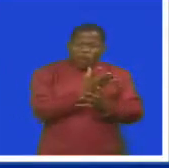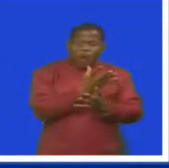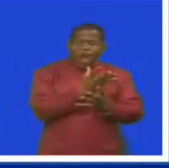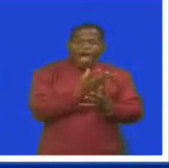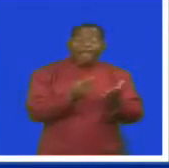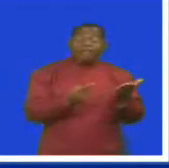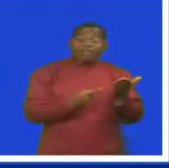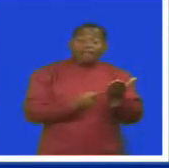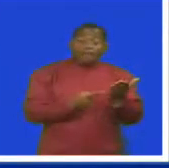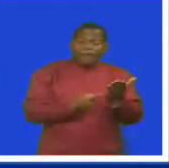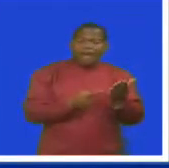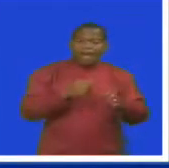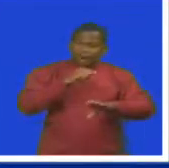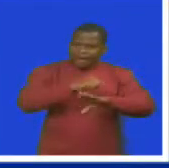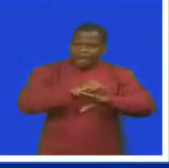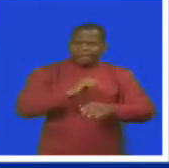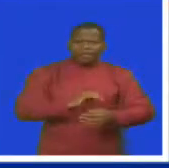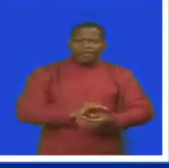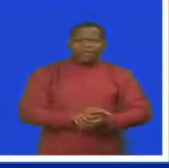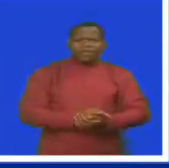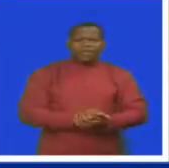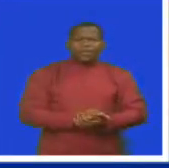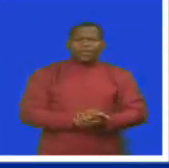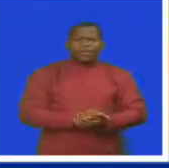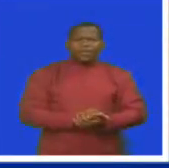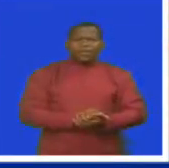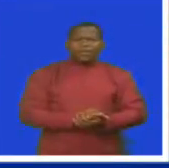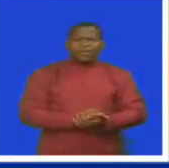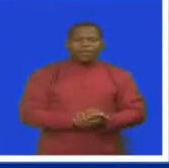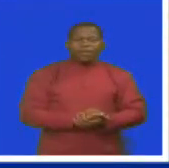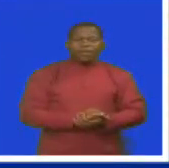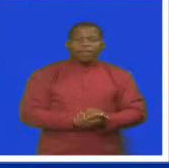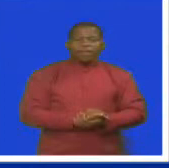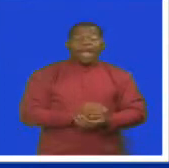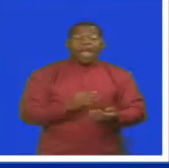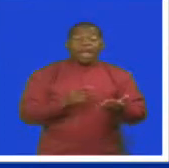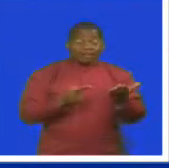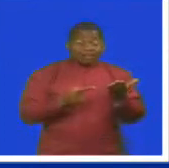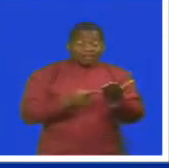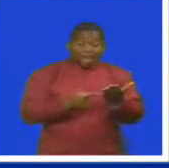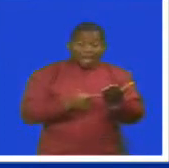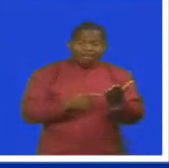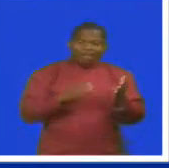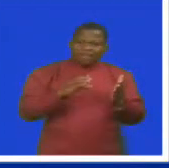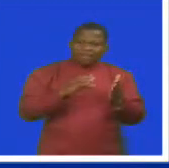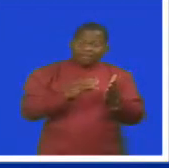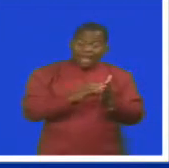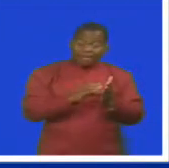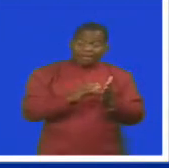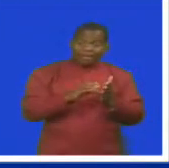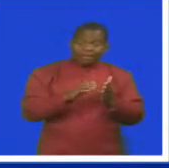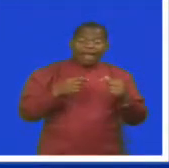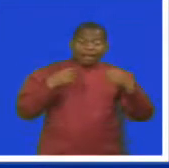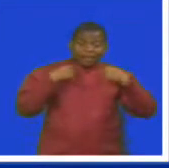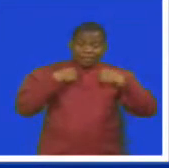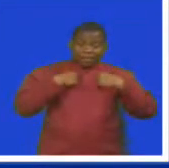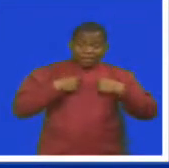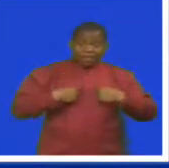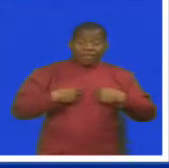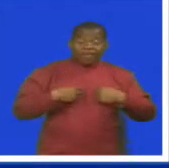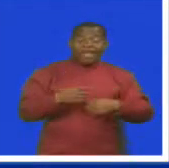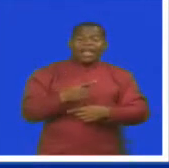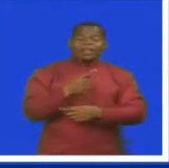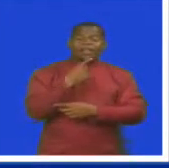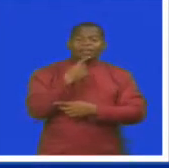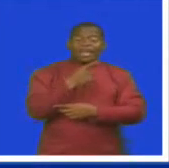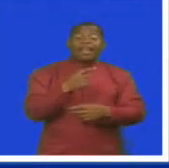Victor Rodriguez uthi lo mhlangano welihovisi lakamasipala welidolobha kanye nalabathinthekako wekubukusana ngetinhlelo